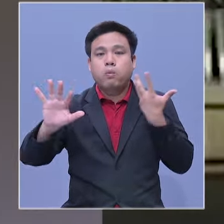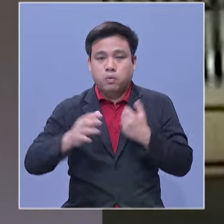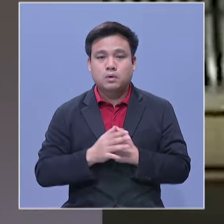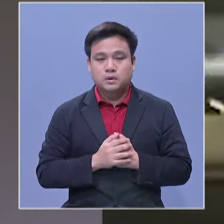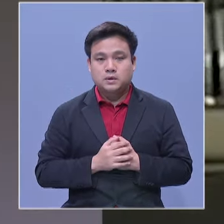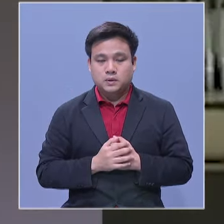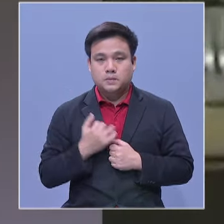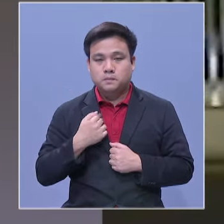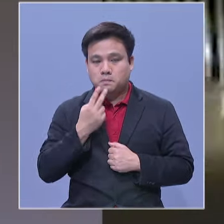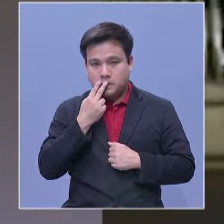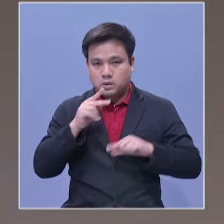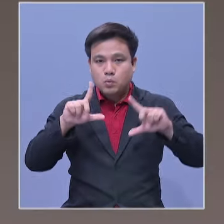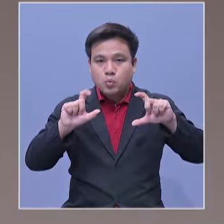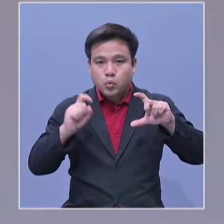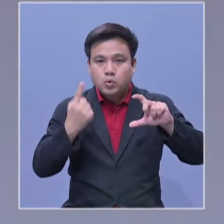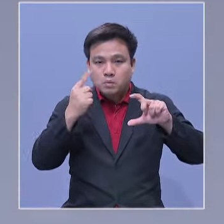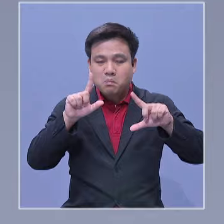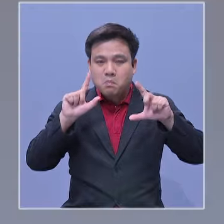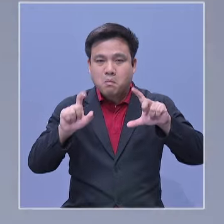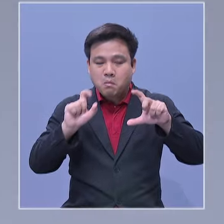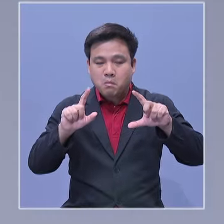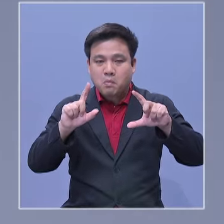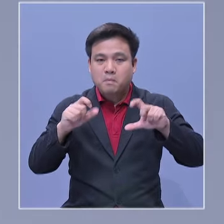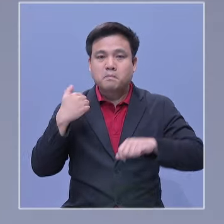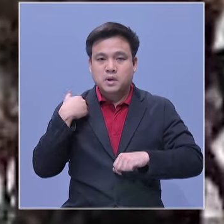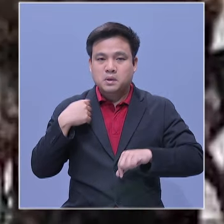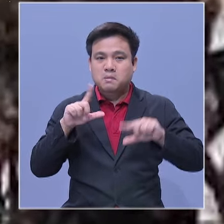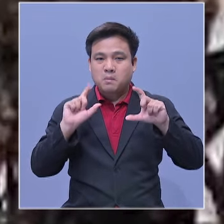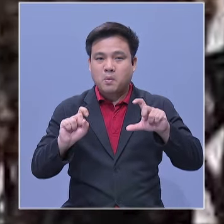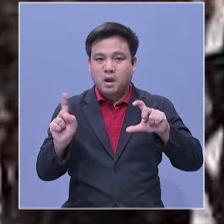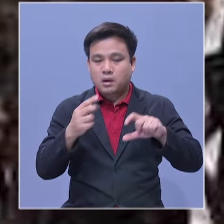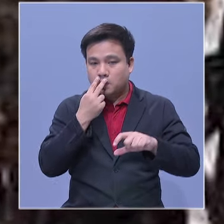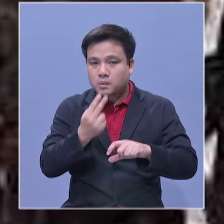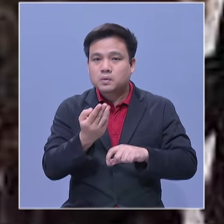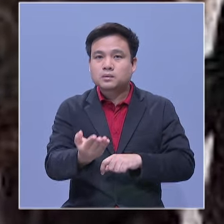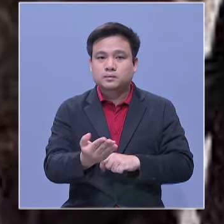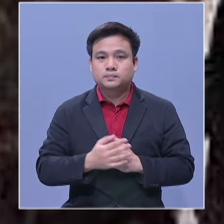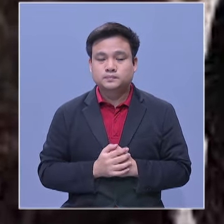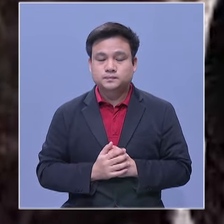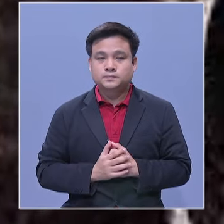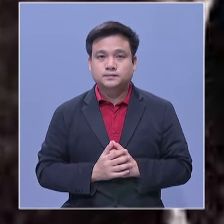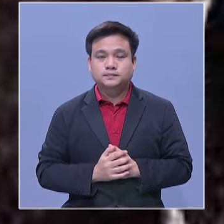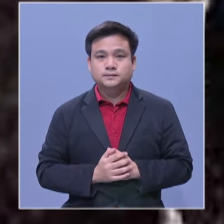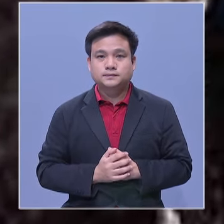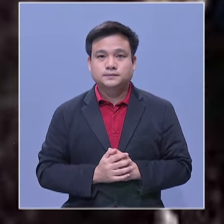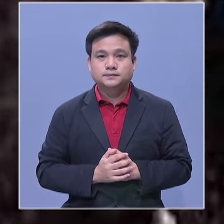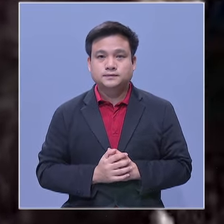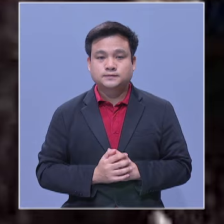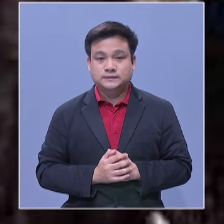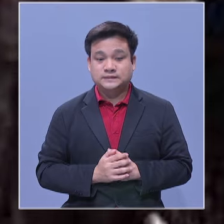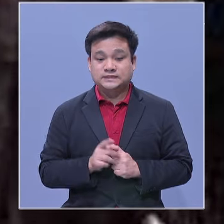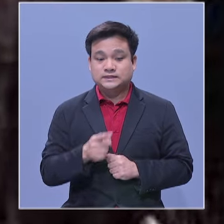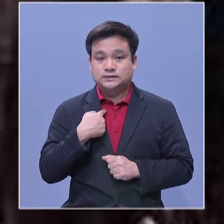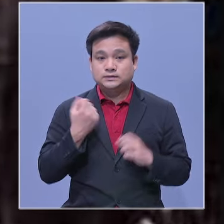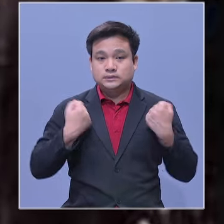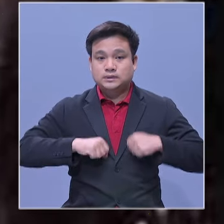ยคุณผู้ชมเดี๋ยวไปดูภาพนิ่งนะคะมีภาพนิ่งก่อนเกิดเหตุตะลุมบอลนี่ค่ะคุณผู้ชมภาพนี้คือผู้เสียชีวิ